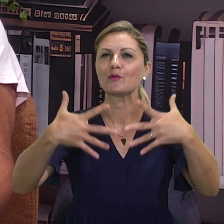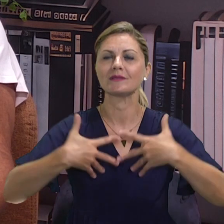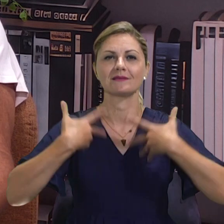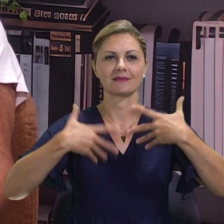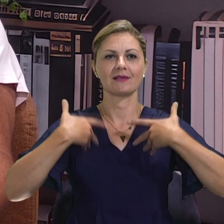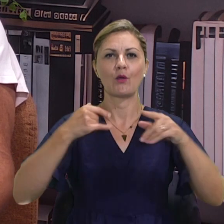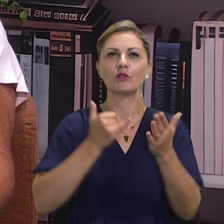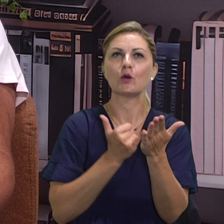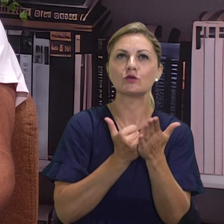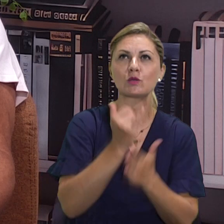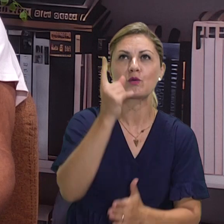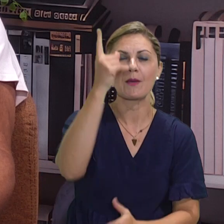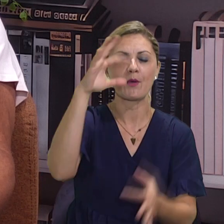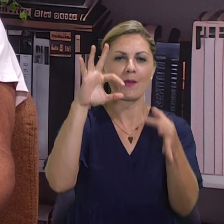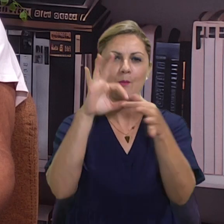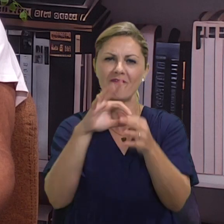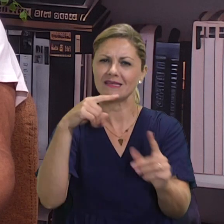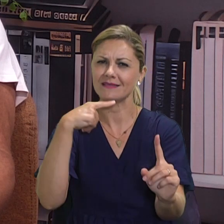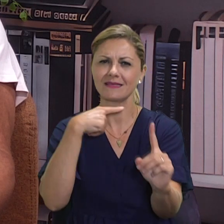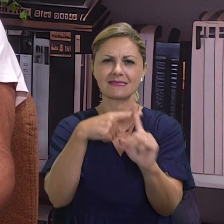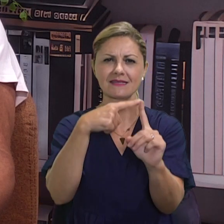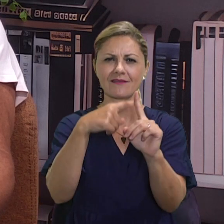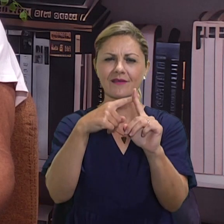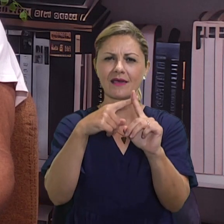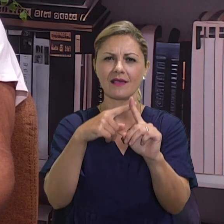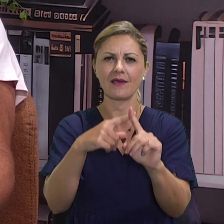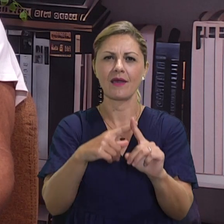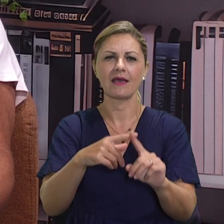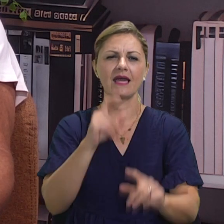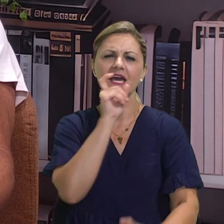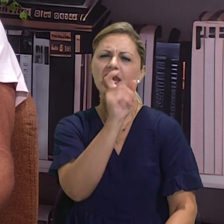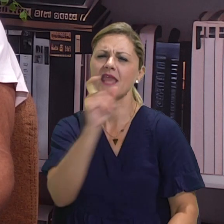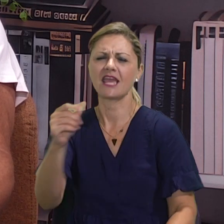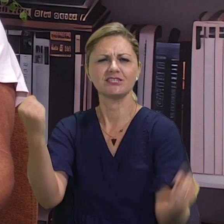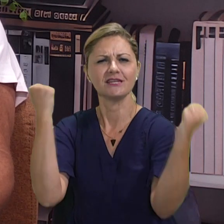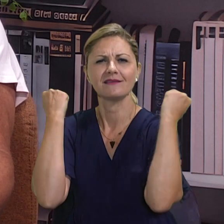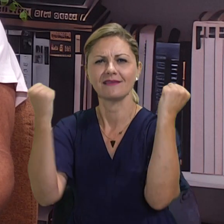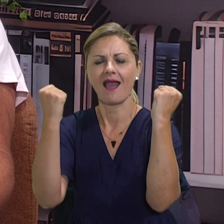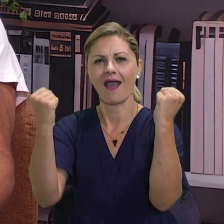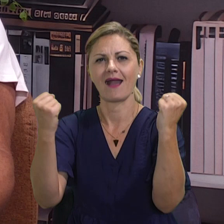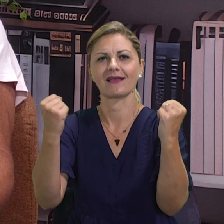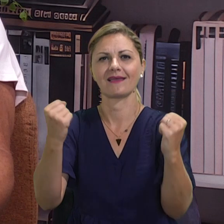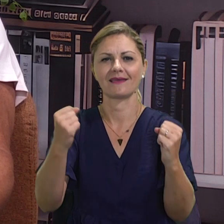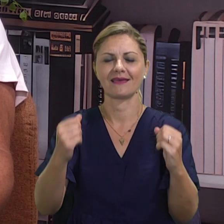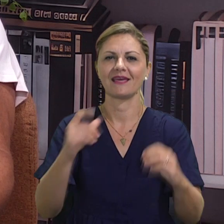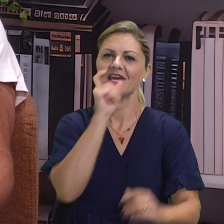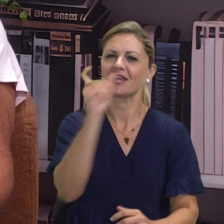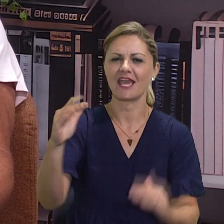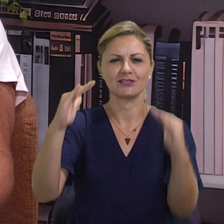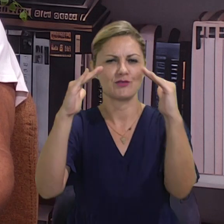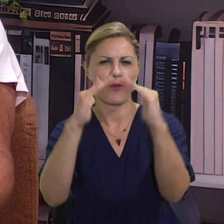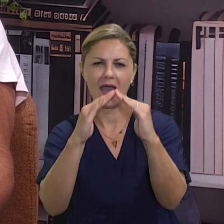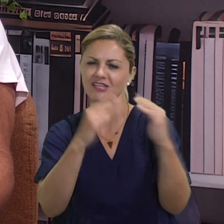puku našem vela srića. Sluga Boži crikve splita, veršin uvi kontra mača, tako judi